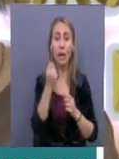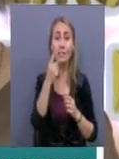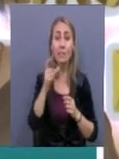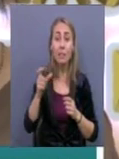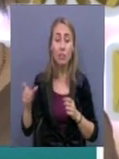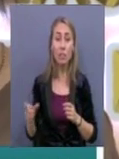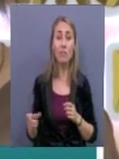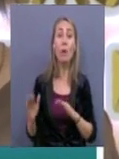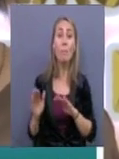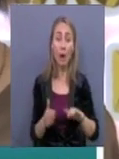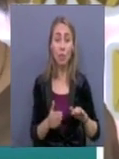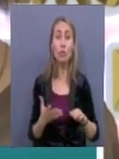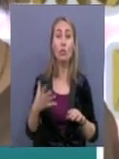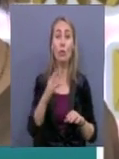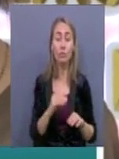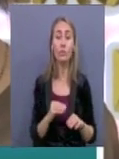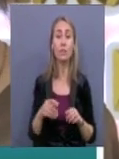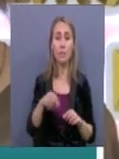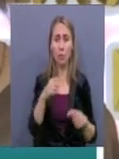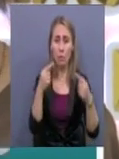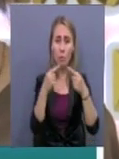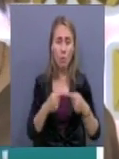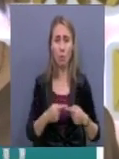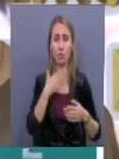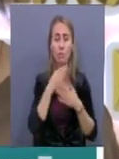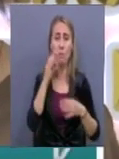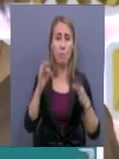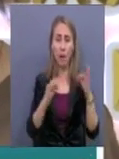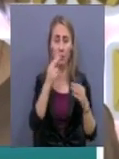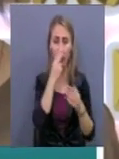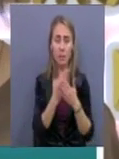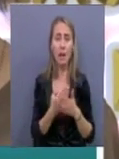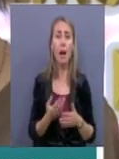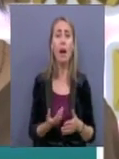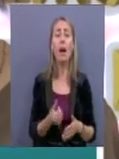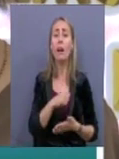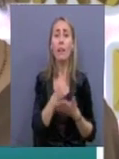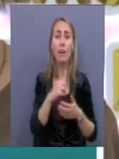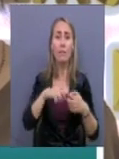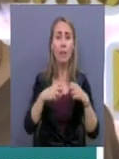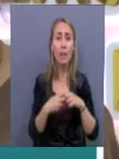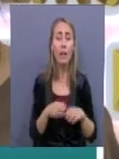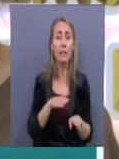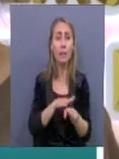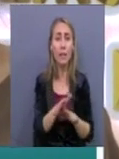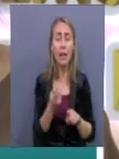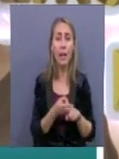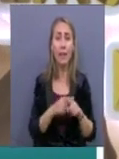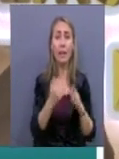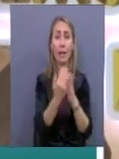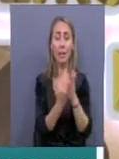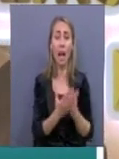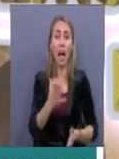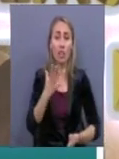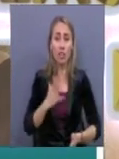қызметшісі атағына лайықты үміткерлерді көреміз деген сенімдемін. Сонымен қатар қызықты жобалар мен презентацияларды көреміз деп ойлаймыз. Себебі